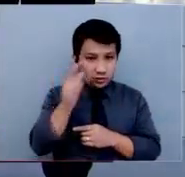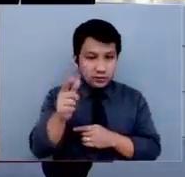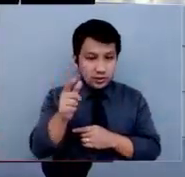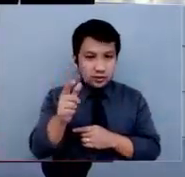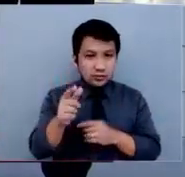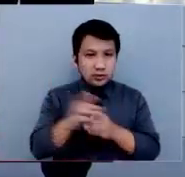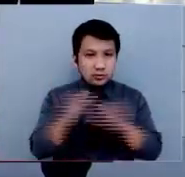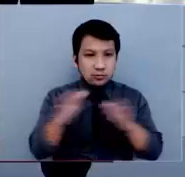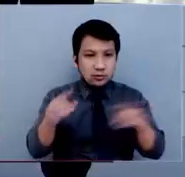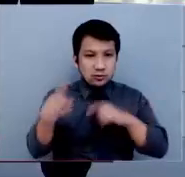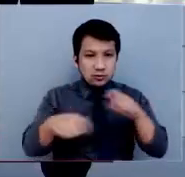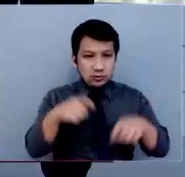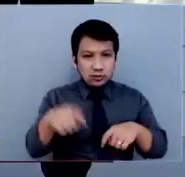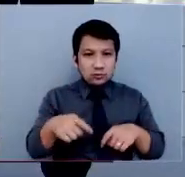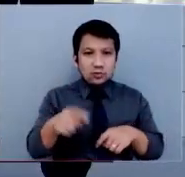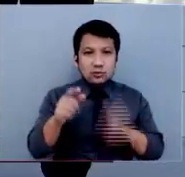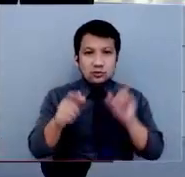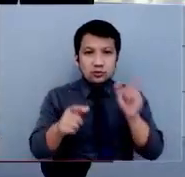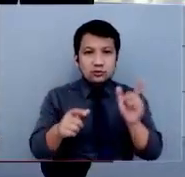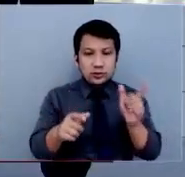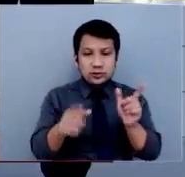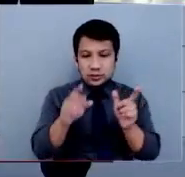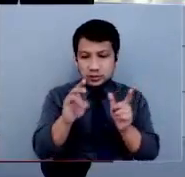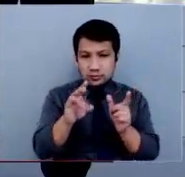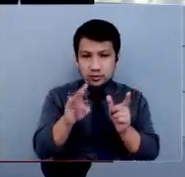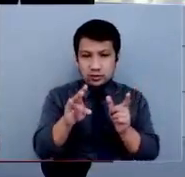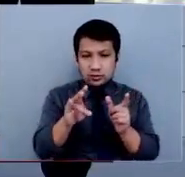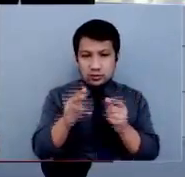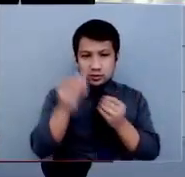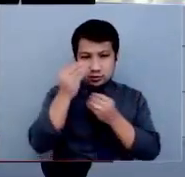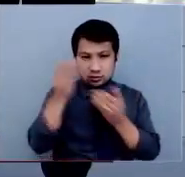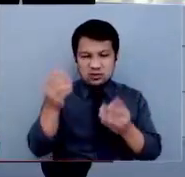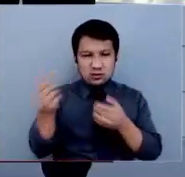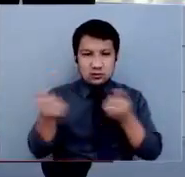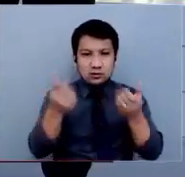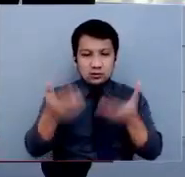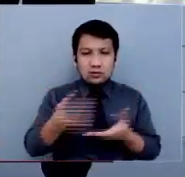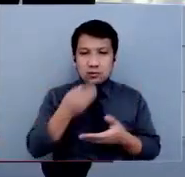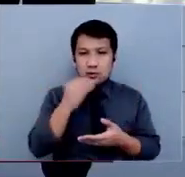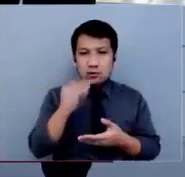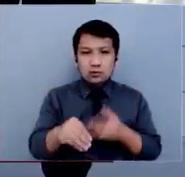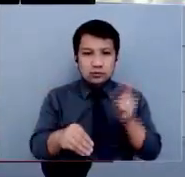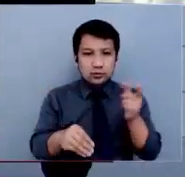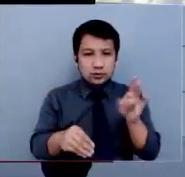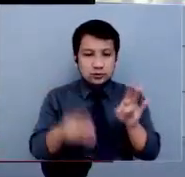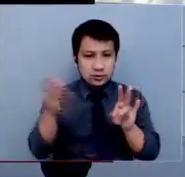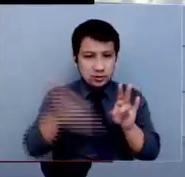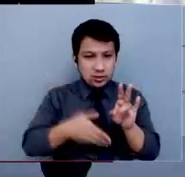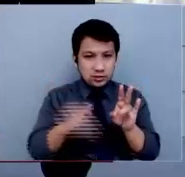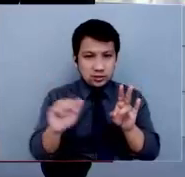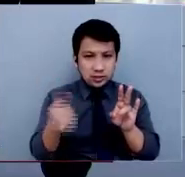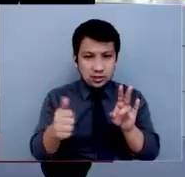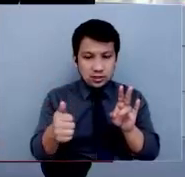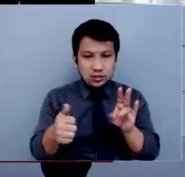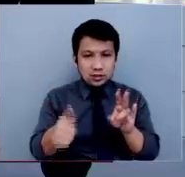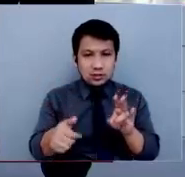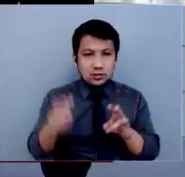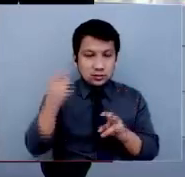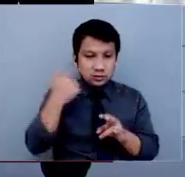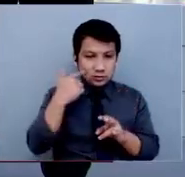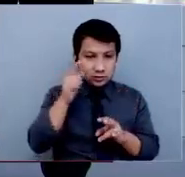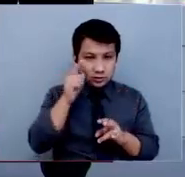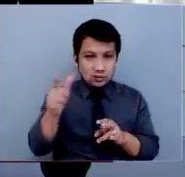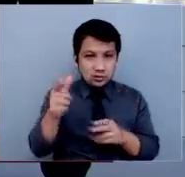pit mining noong 2017. Sa kanyang Administrative Order 2017-10, sinabi po ni Lopez na